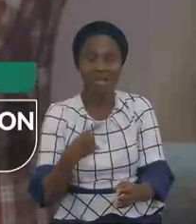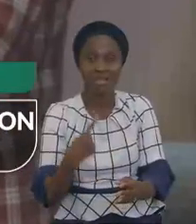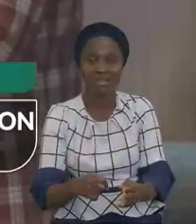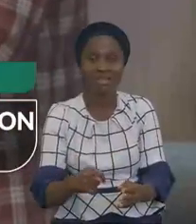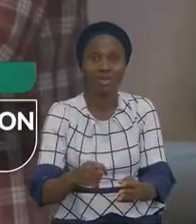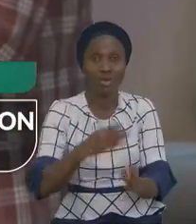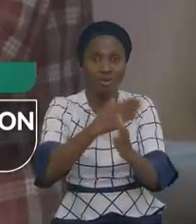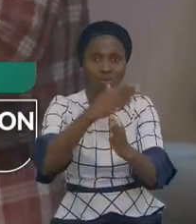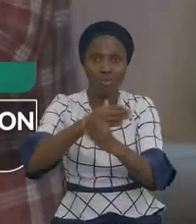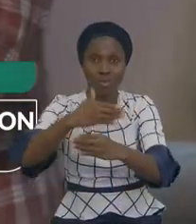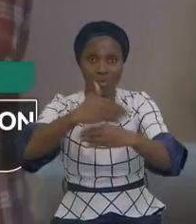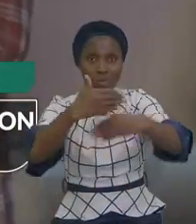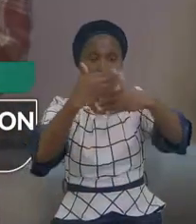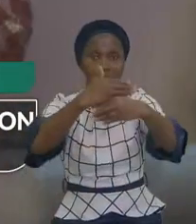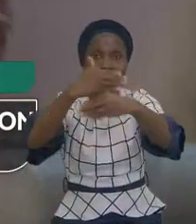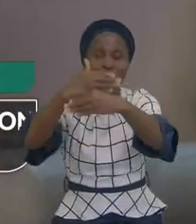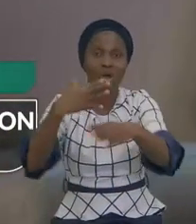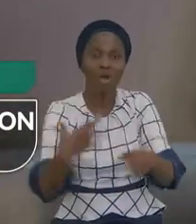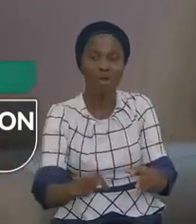Ils n'arrivent pas à monter plus haut.